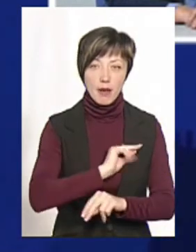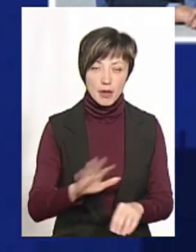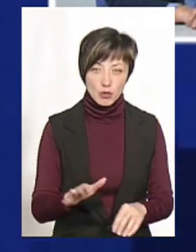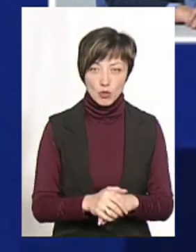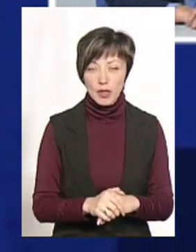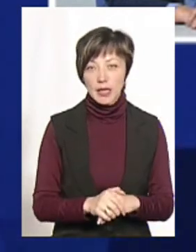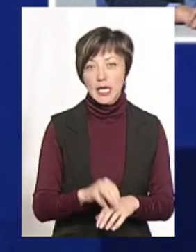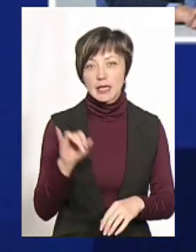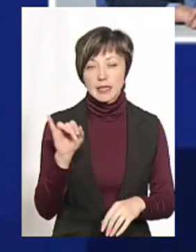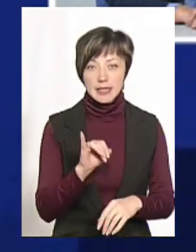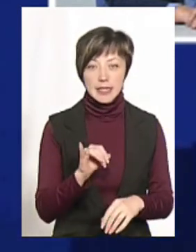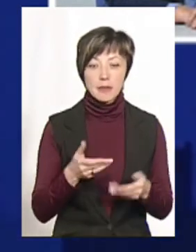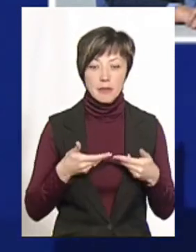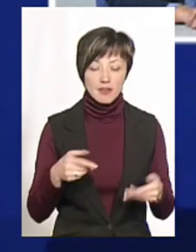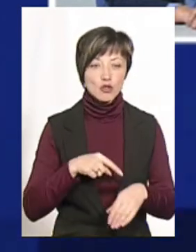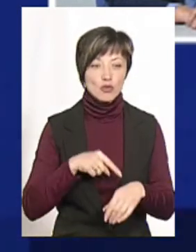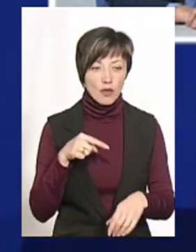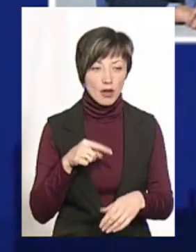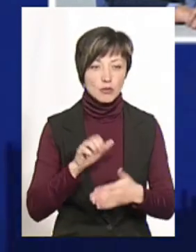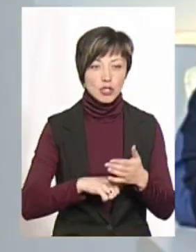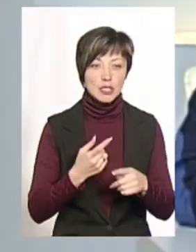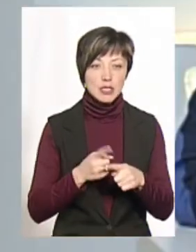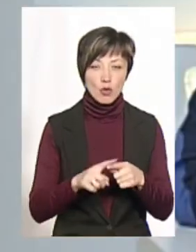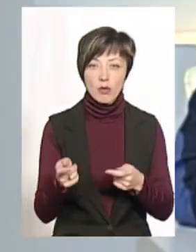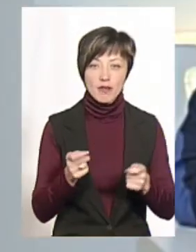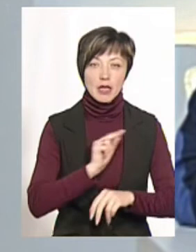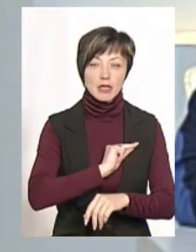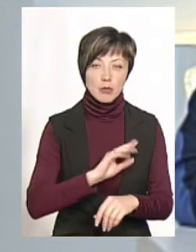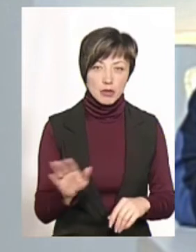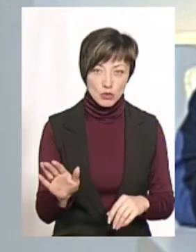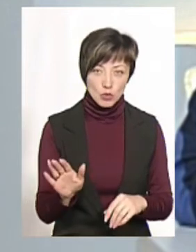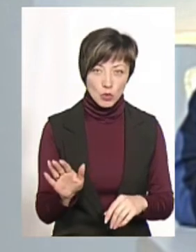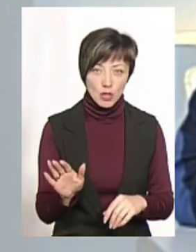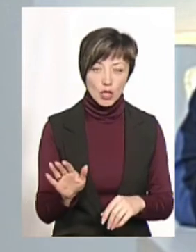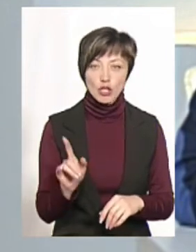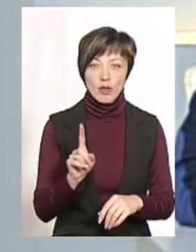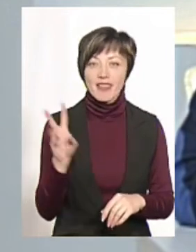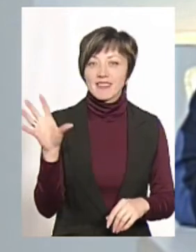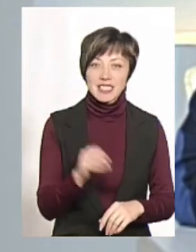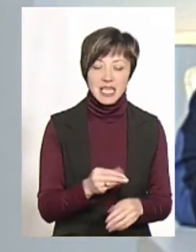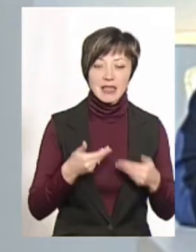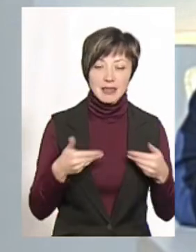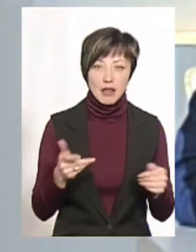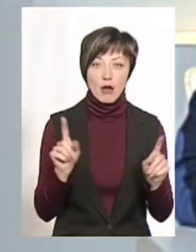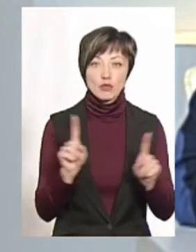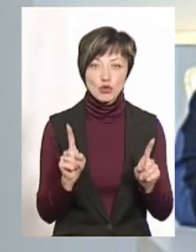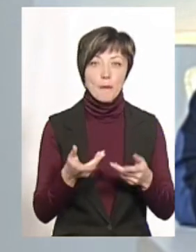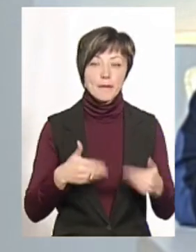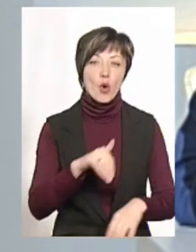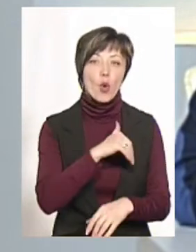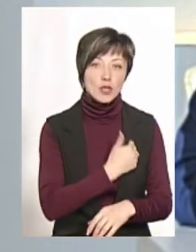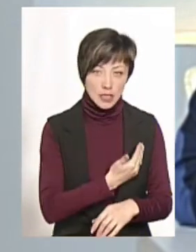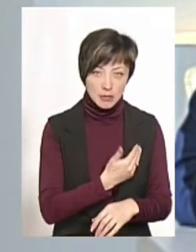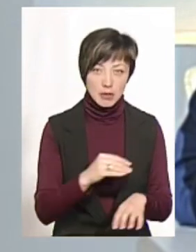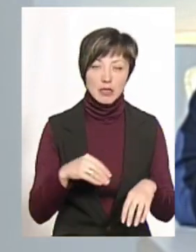працює. Ну і ми відчуваємо через те, що управління не працює, що не все нам те, що ми хотіли